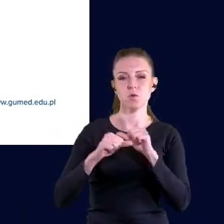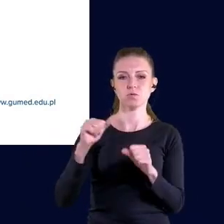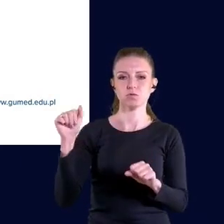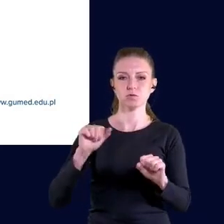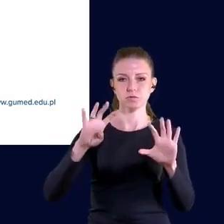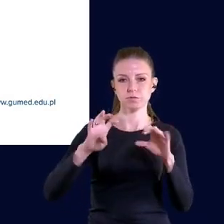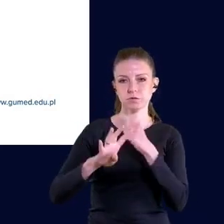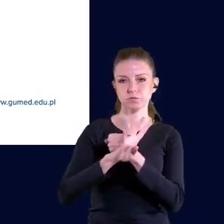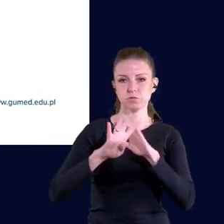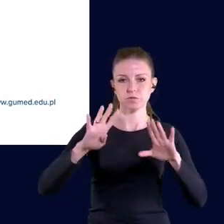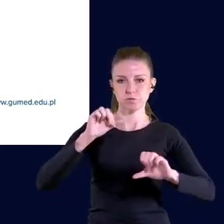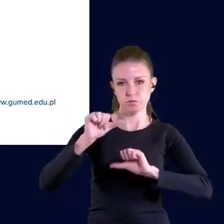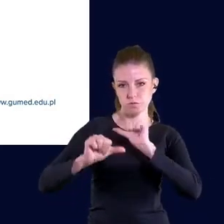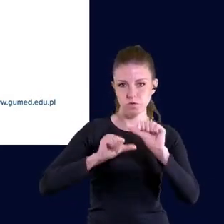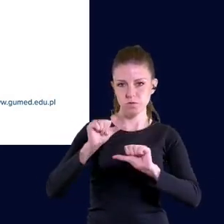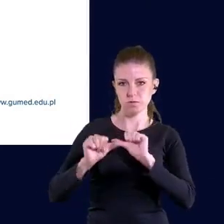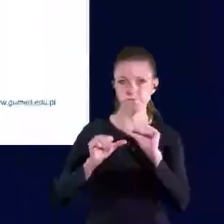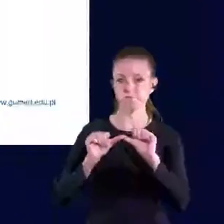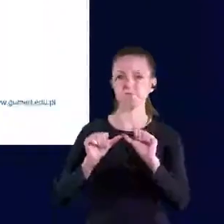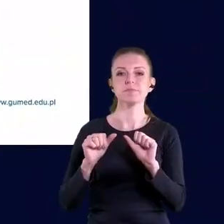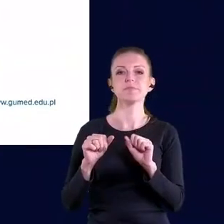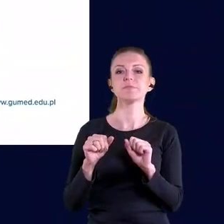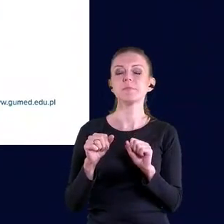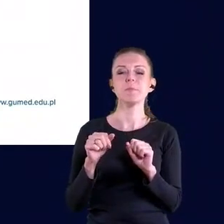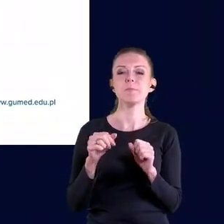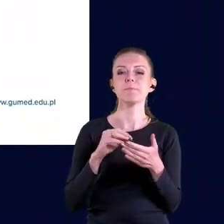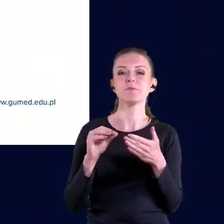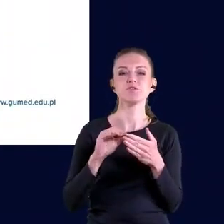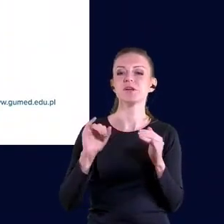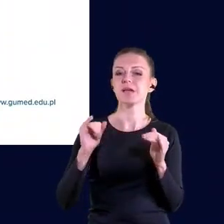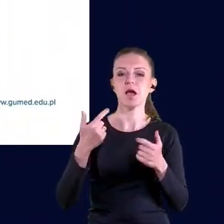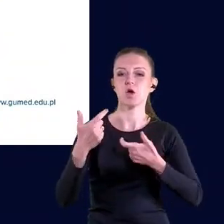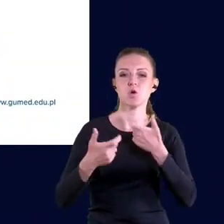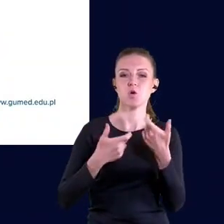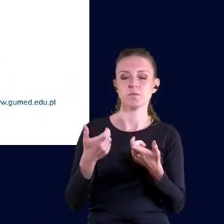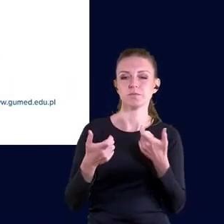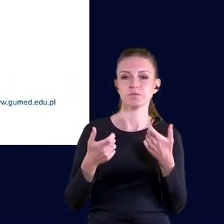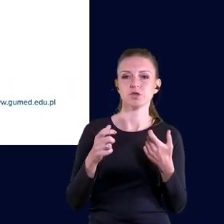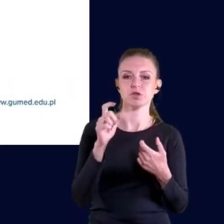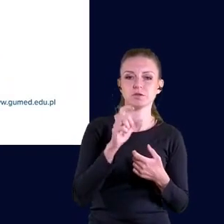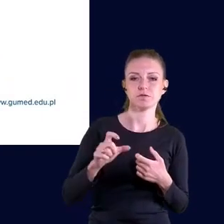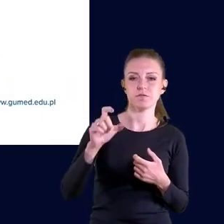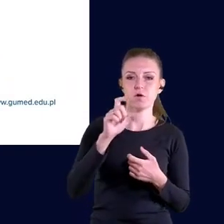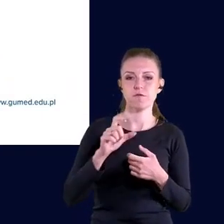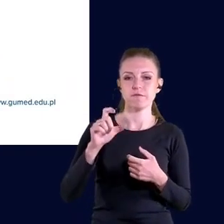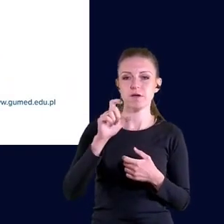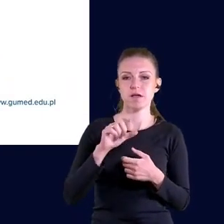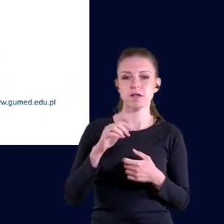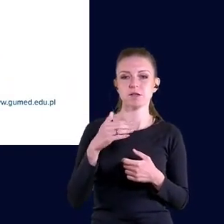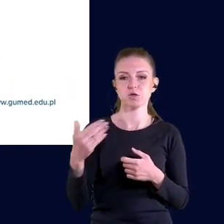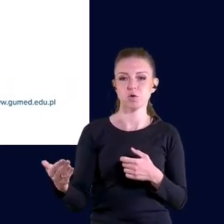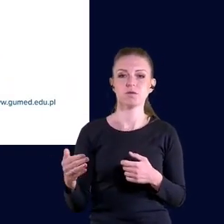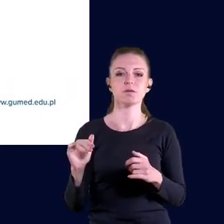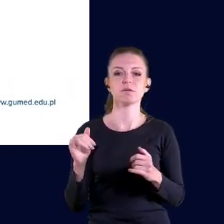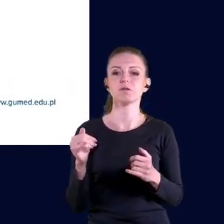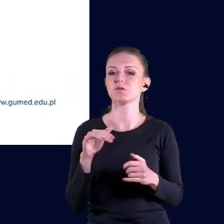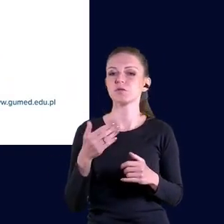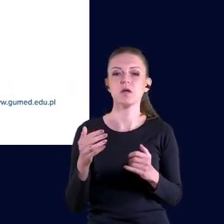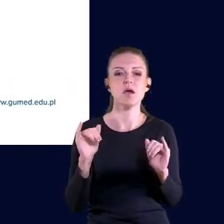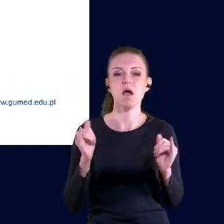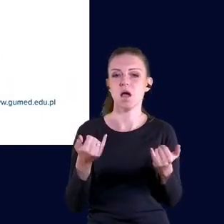stron internetowych i mówiący o tym jak tworzyć dostępne cyfrowo treści witryny internetowe czasem powstaną kolejne